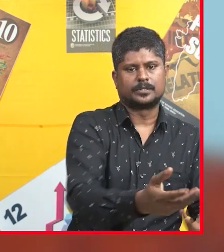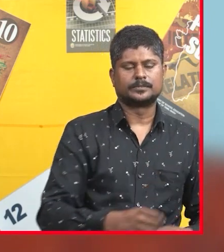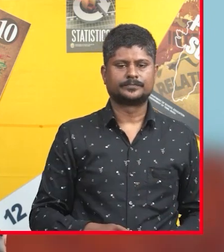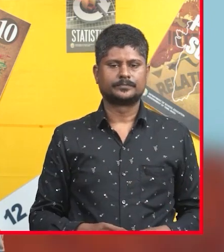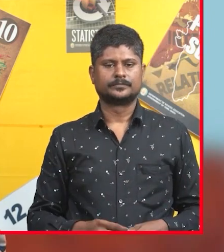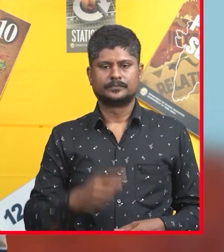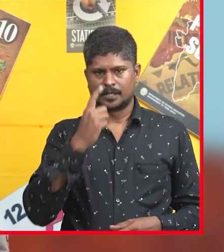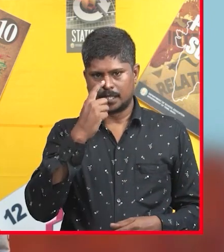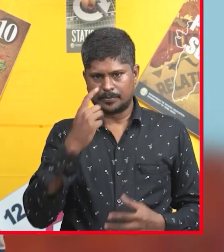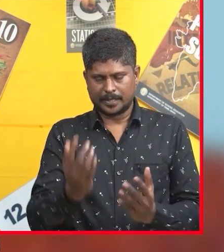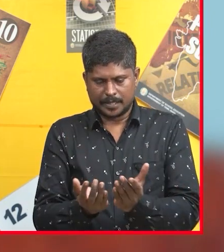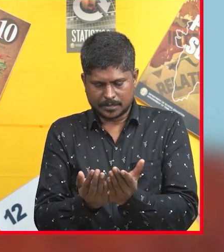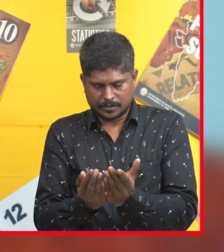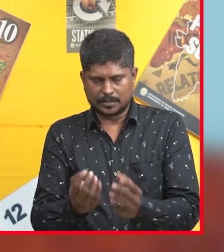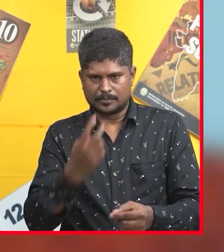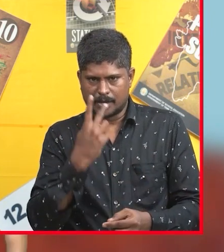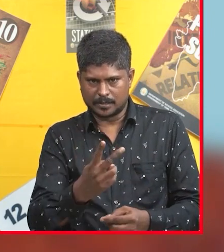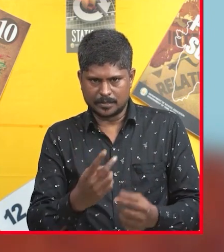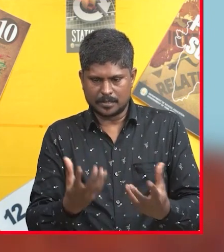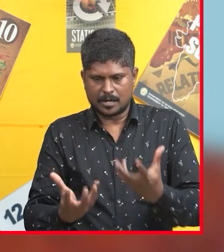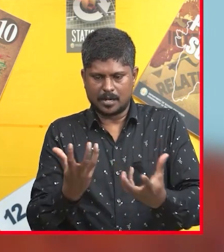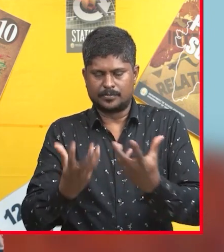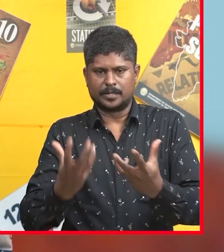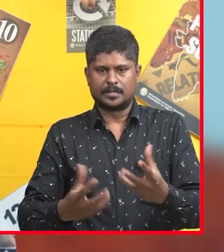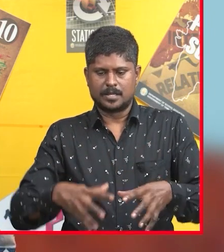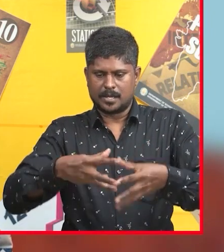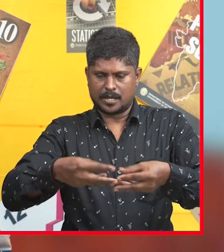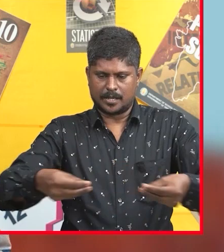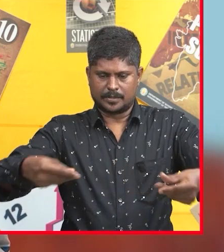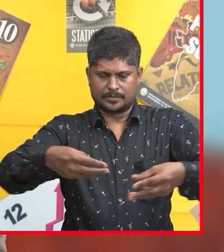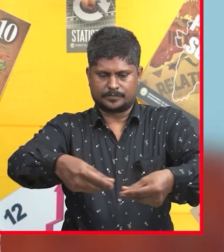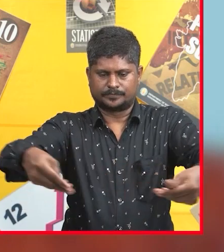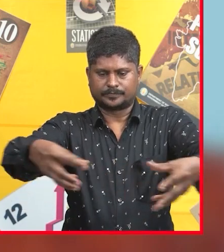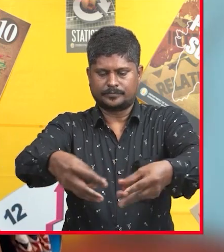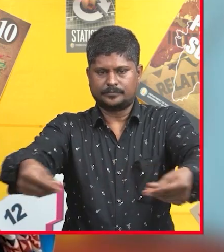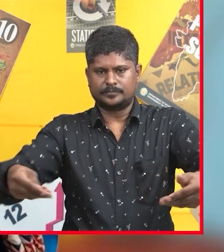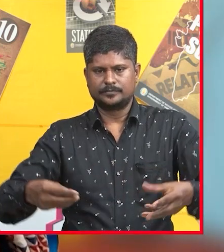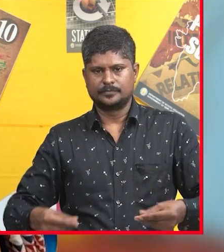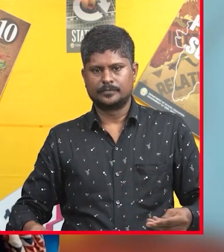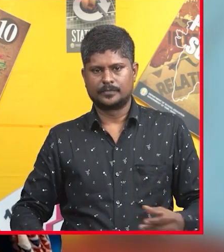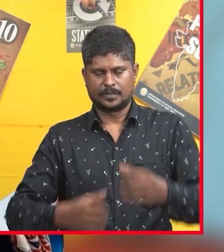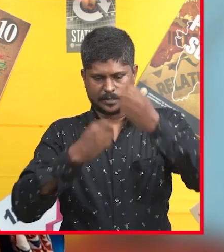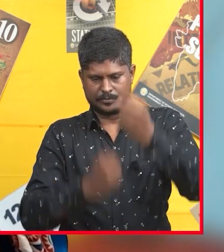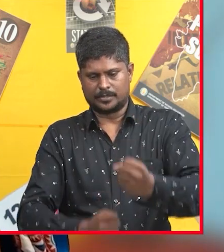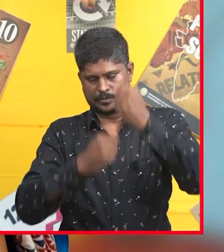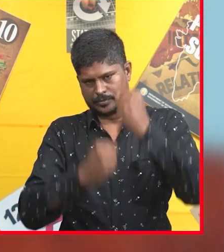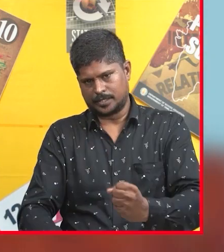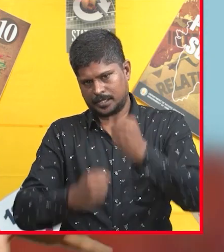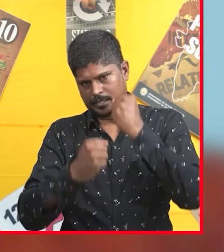மனைவி என்ன செய்யறான், அந்த தானியத்தை அடுப்புல காய வைக்கிறான். காய வச்சதுக்கு அப்புறம் அது உரல்ல போட்டு